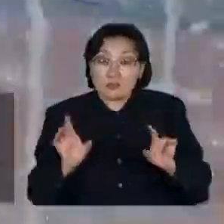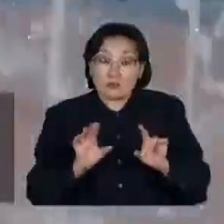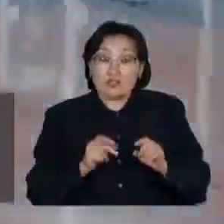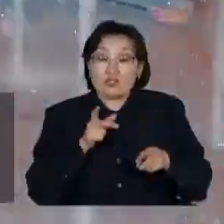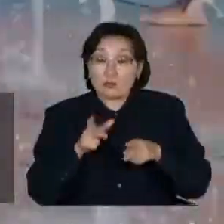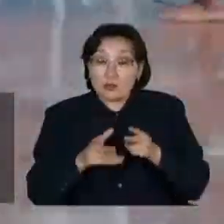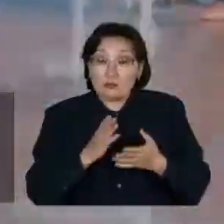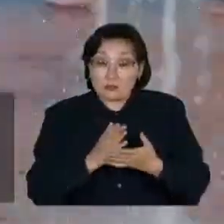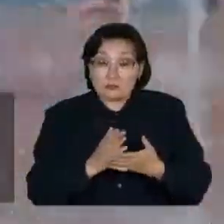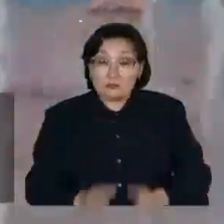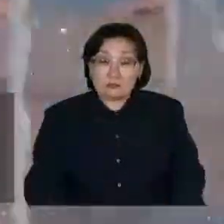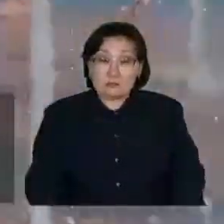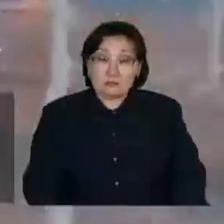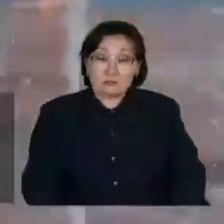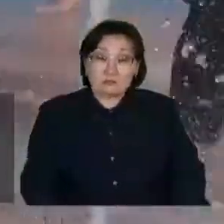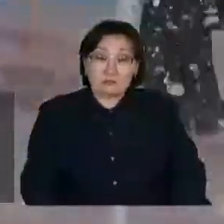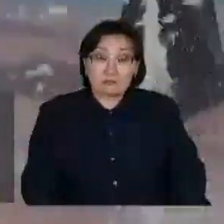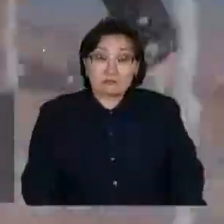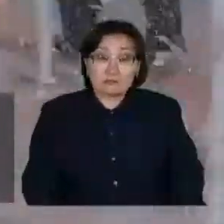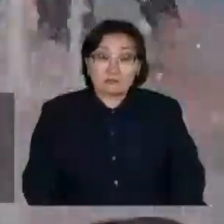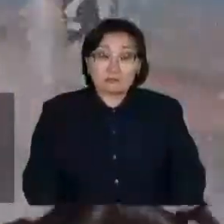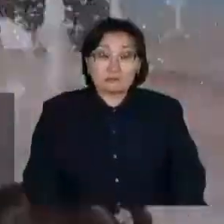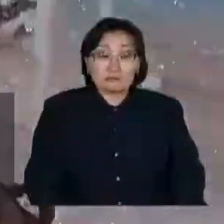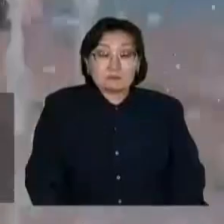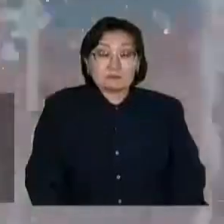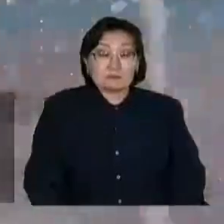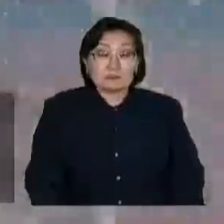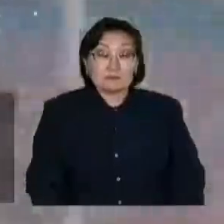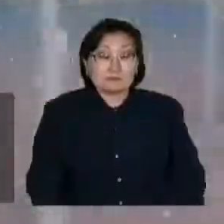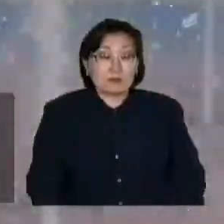қақты. Жұлдыз Қайратқызы, Фархат Тәжібаев, Алматы телеарнасы, Атырау облысынан.